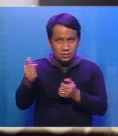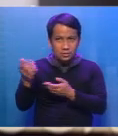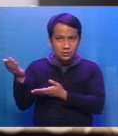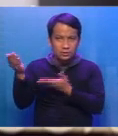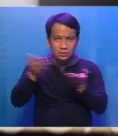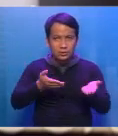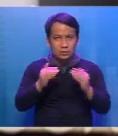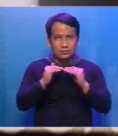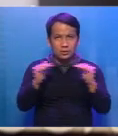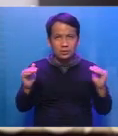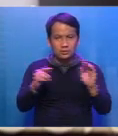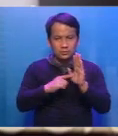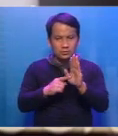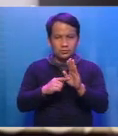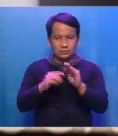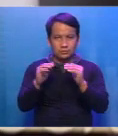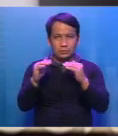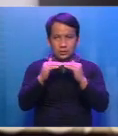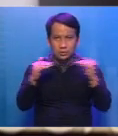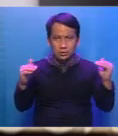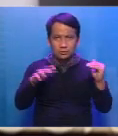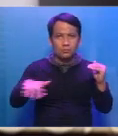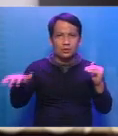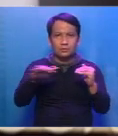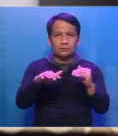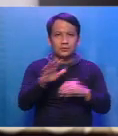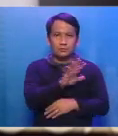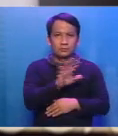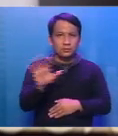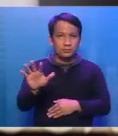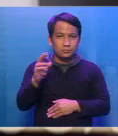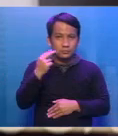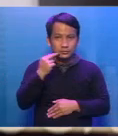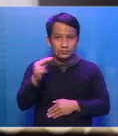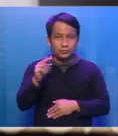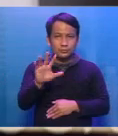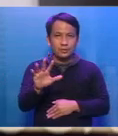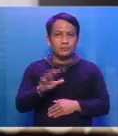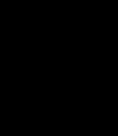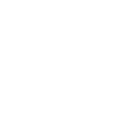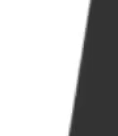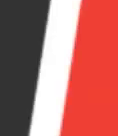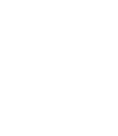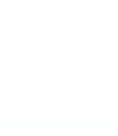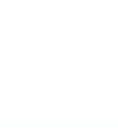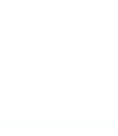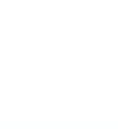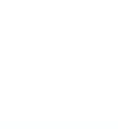transparent. Nagbabalita mula sa Frontline, Greg Gregorio, News 5.